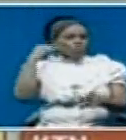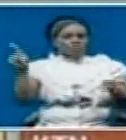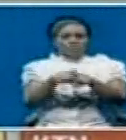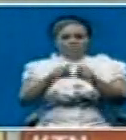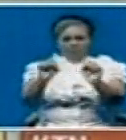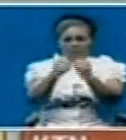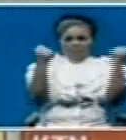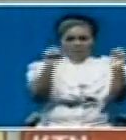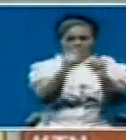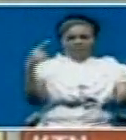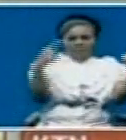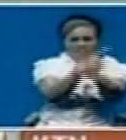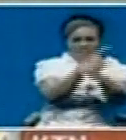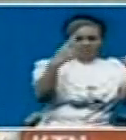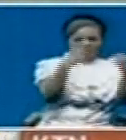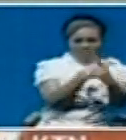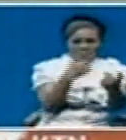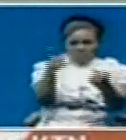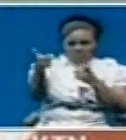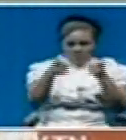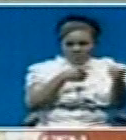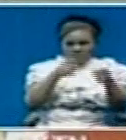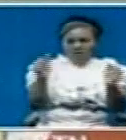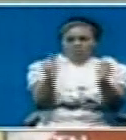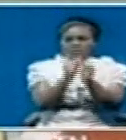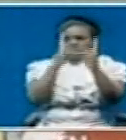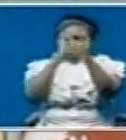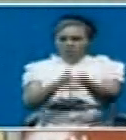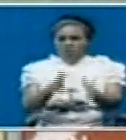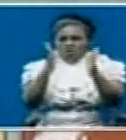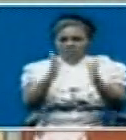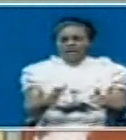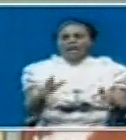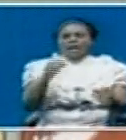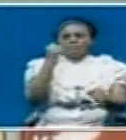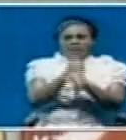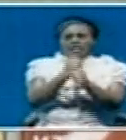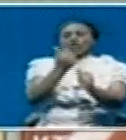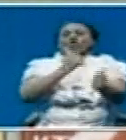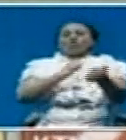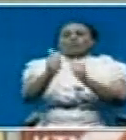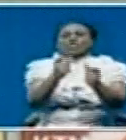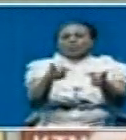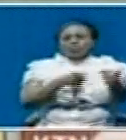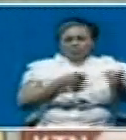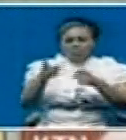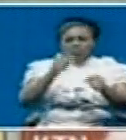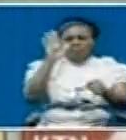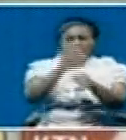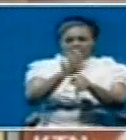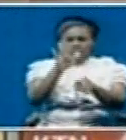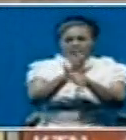matukio ya hapa na pale yaliyonakiliwa na Moses Wahisi yaliyofanya mashindano hayo kuvutia zaidi.